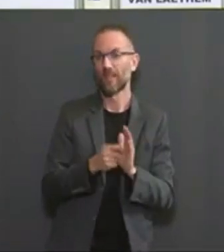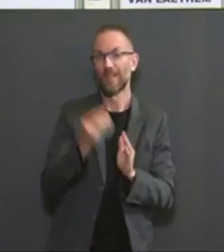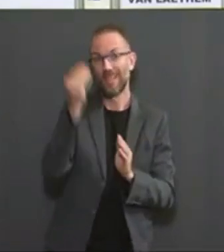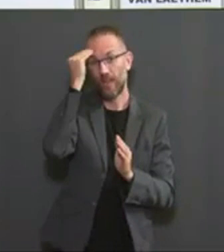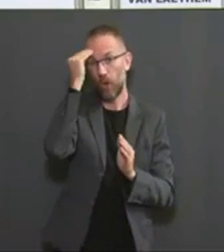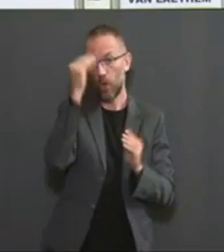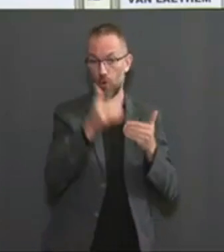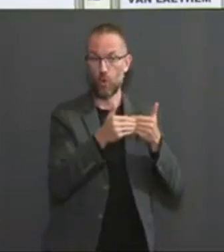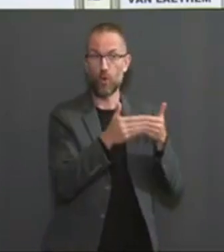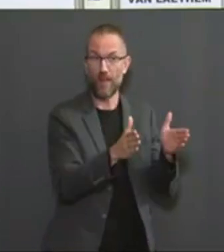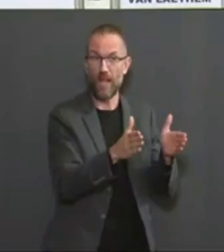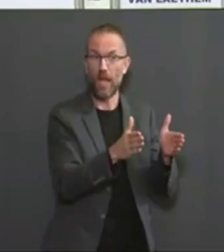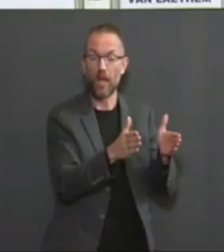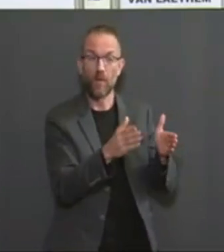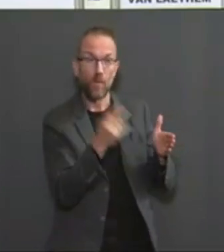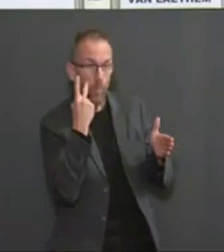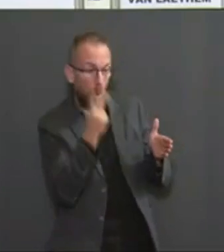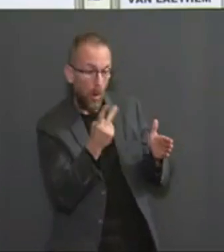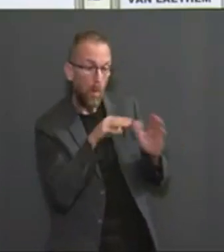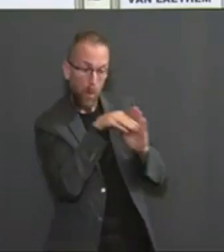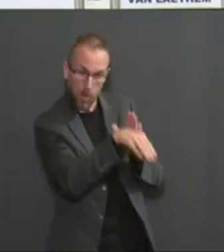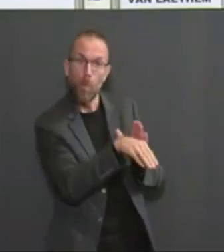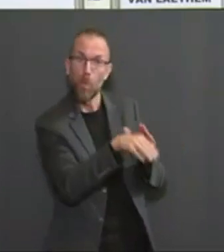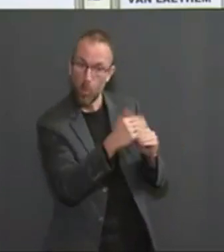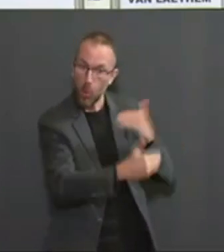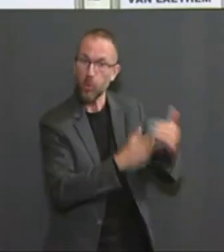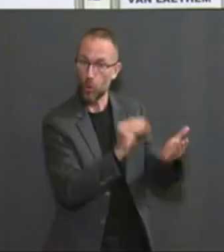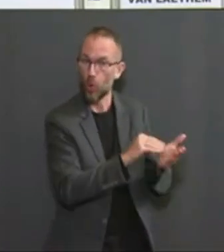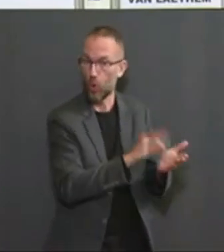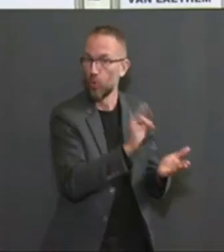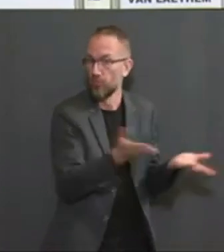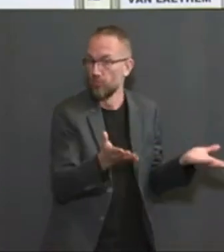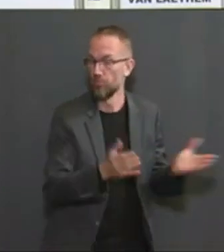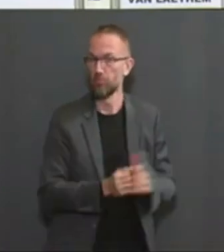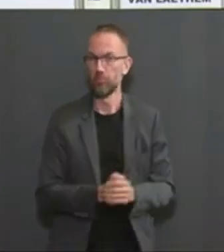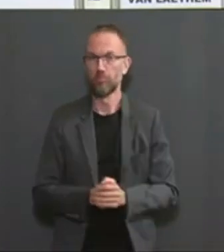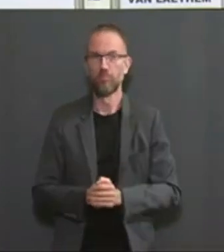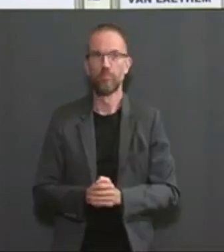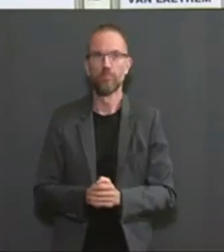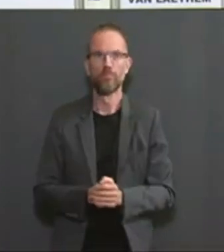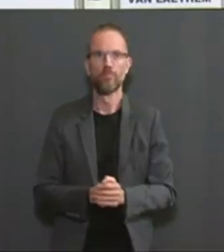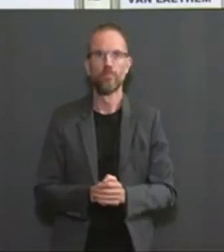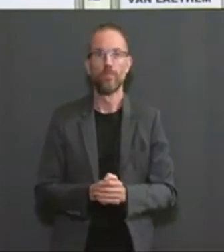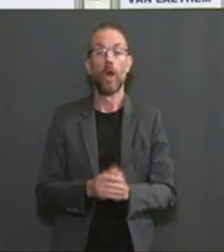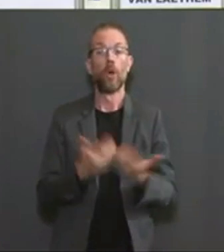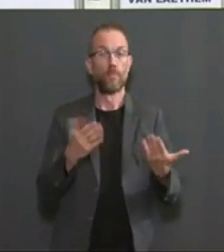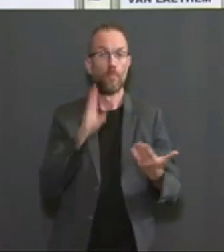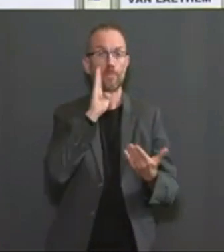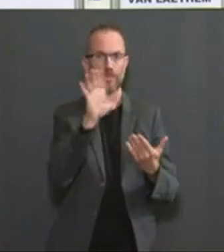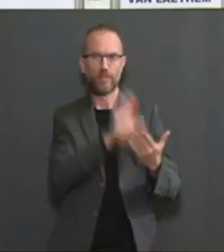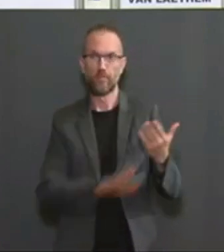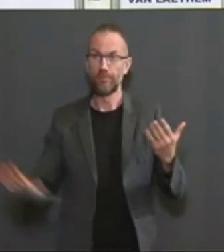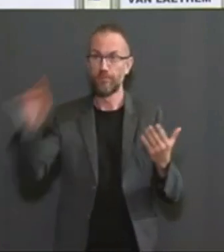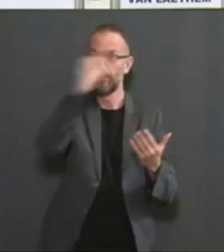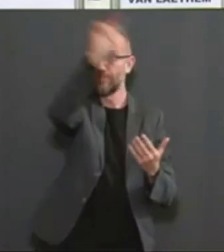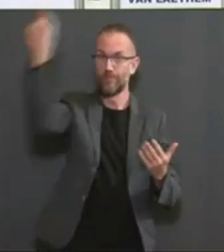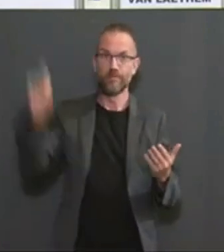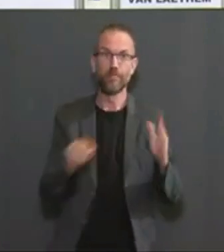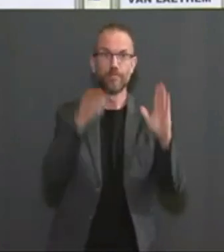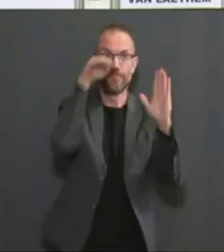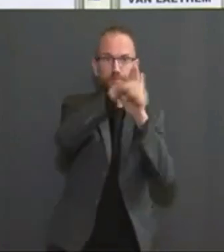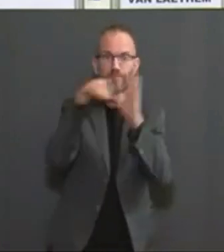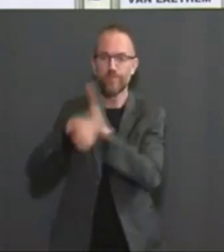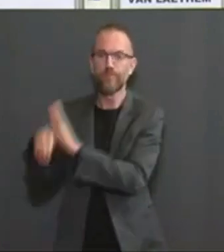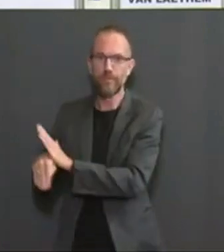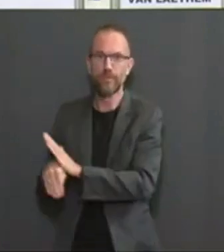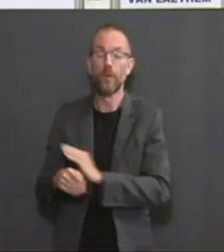des écoles. On vient de le dire, ça baisse dans toutes les régions du pays, de manière plus rapide en Wallonie